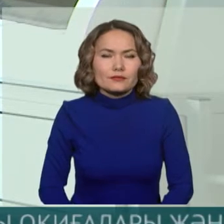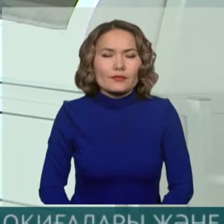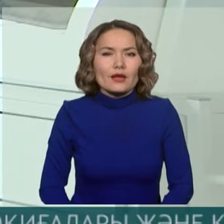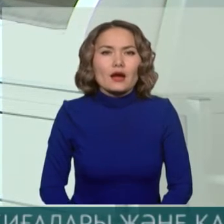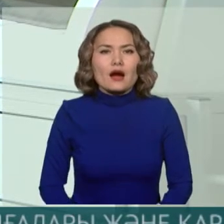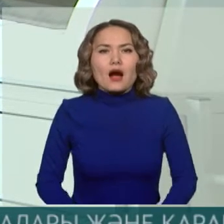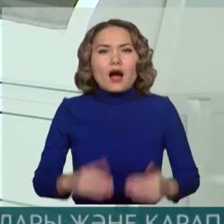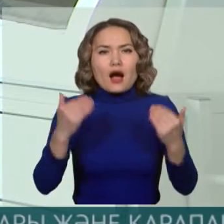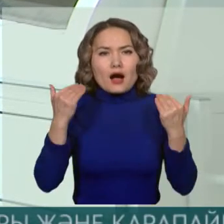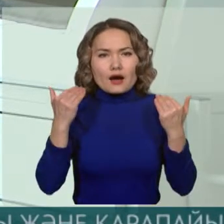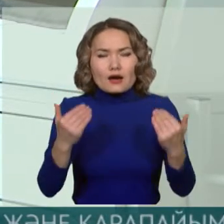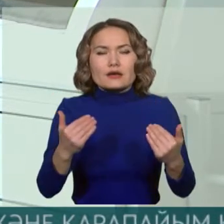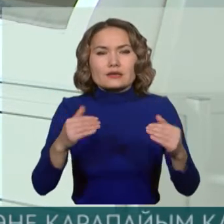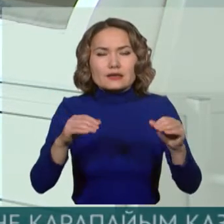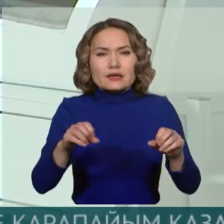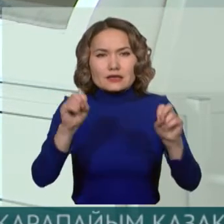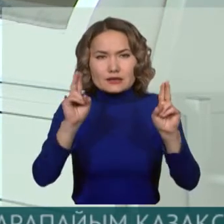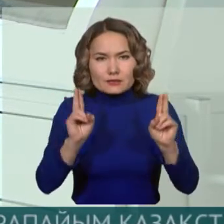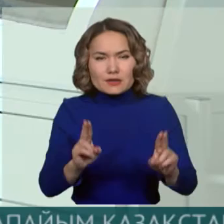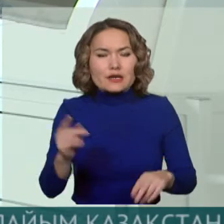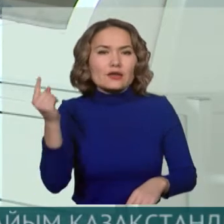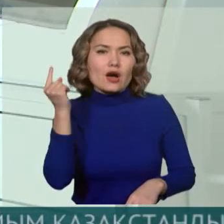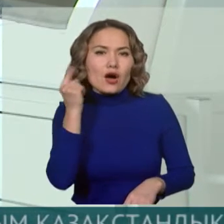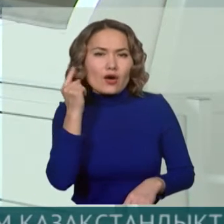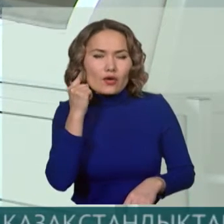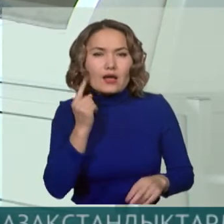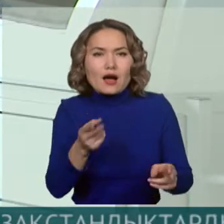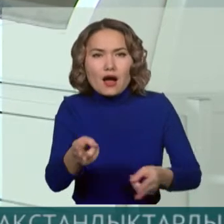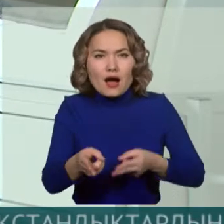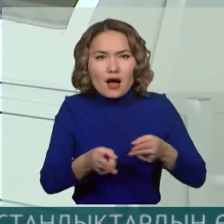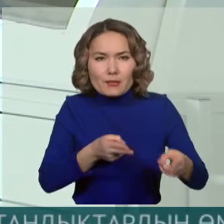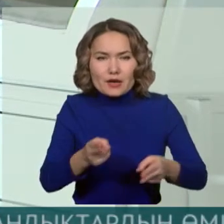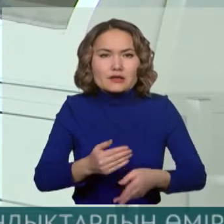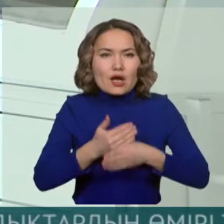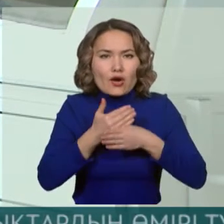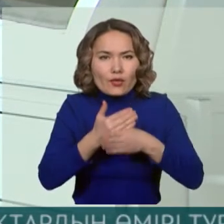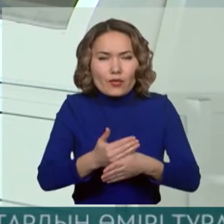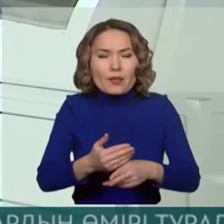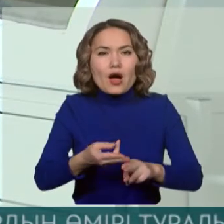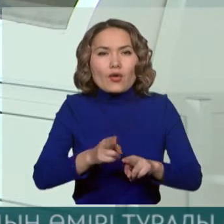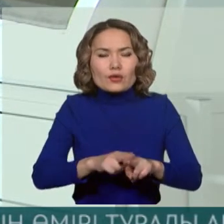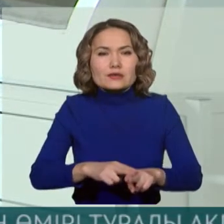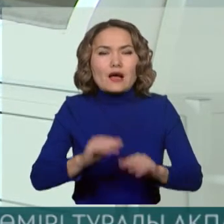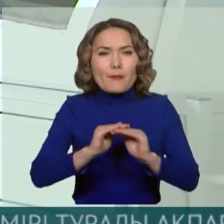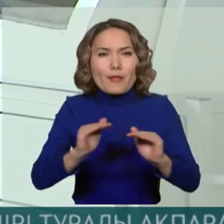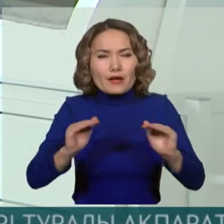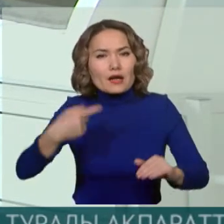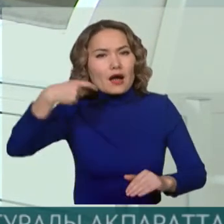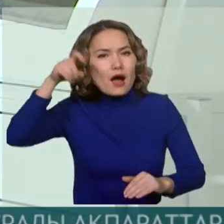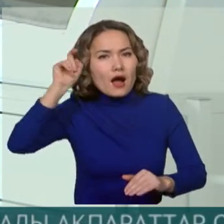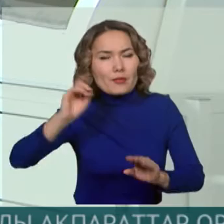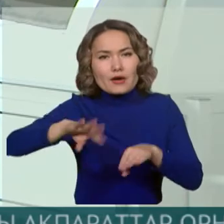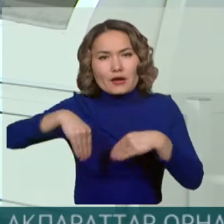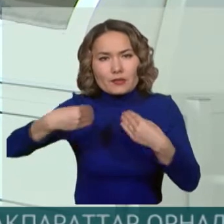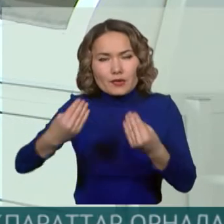Құлақтың ұяшығына электрод енгізілген соң арнайы бақылаудан өткізіледі. Құрылғы орнатылғаннан кейін құлақ естімейтін балалар басқа да сау балалар